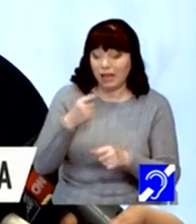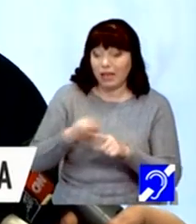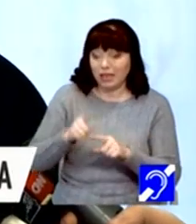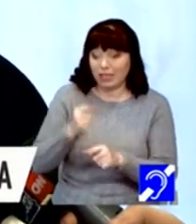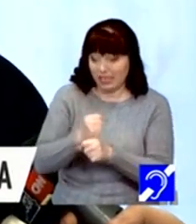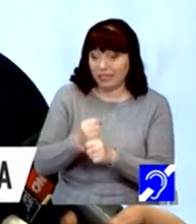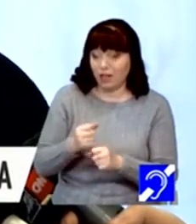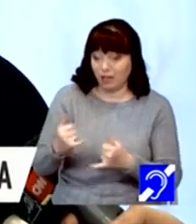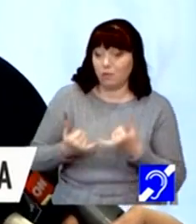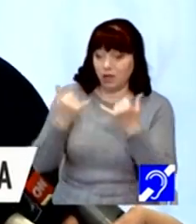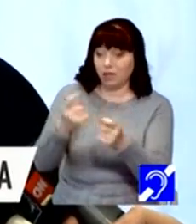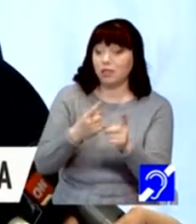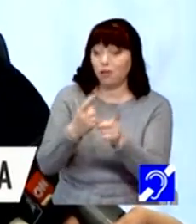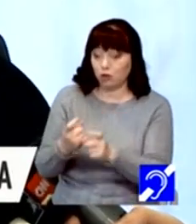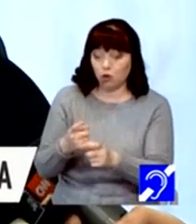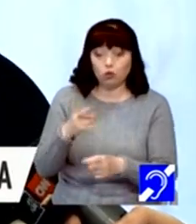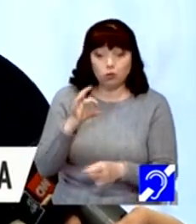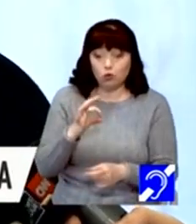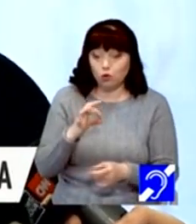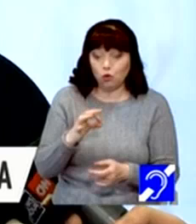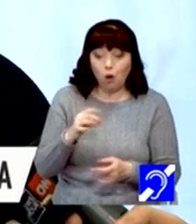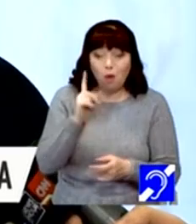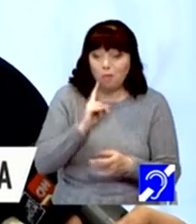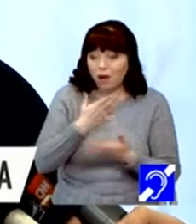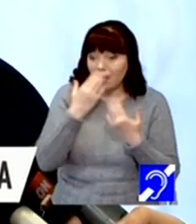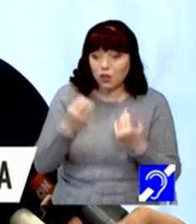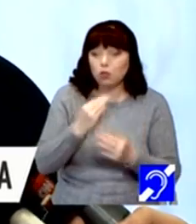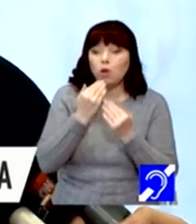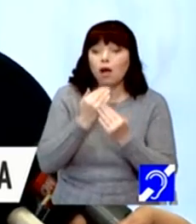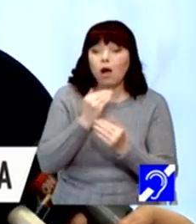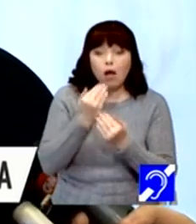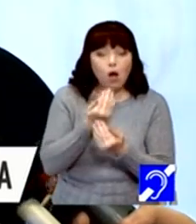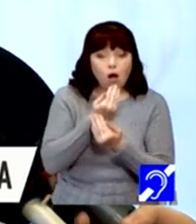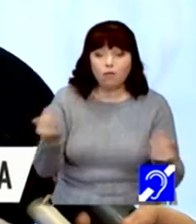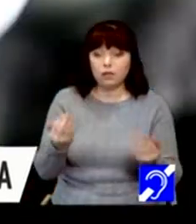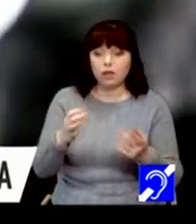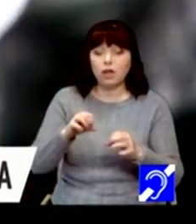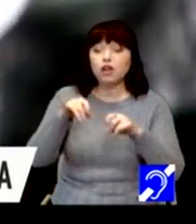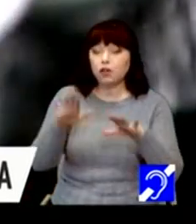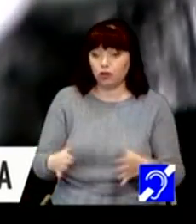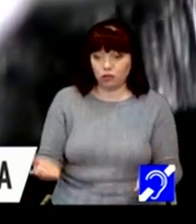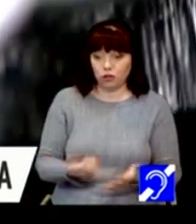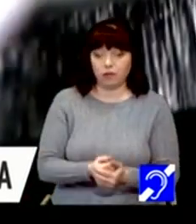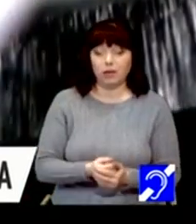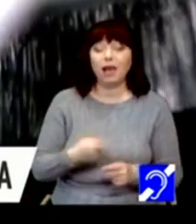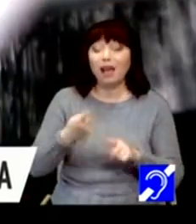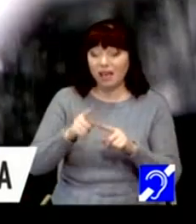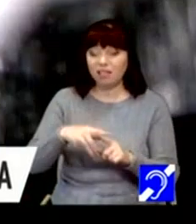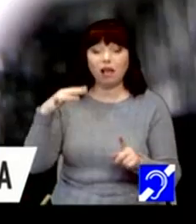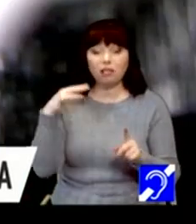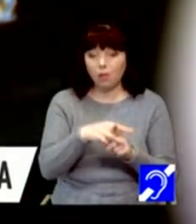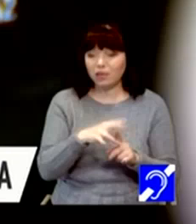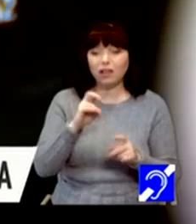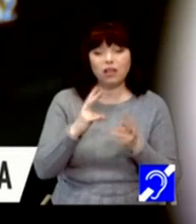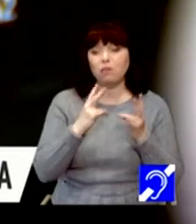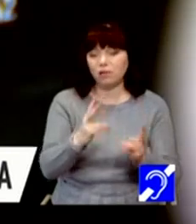acest pas în acest moment nu există o decizie în sensul acesta Atacul hackerilor nu a afectat